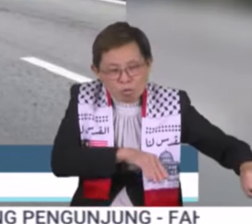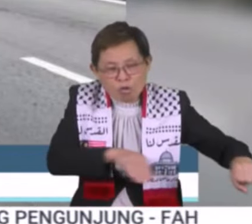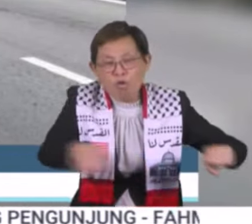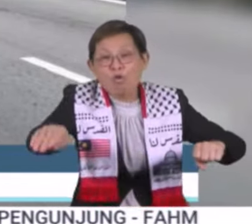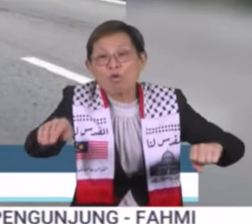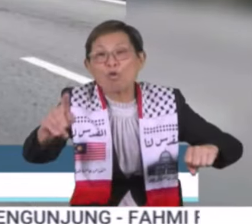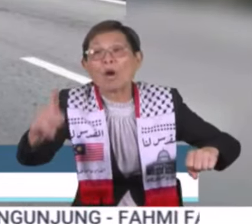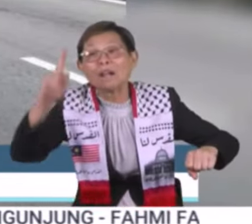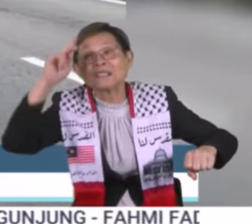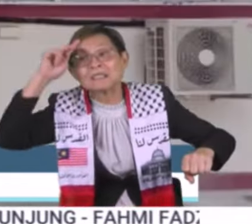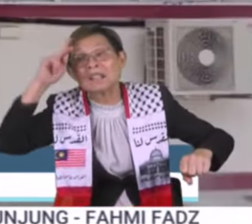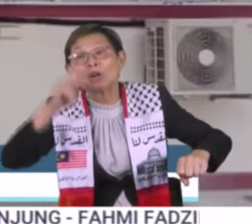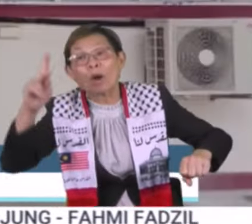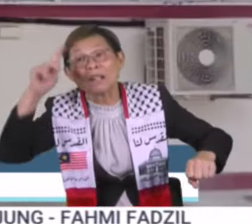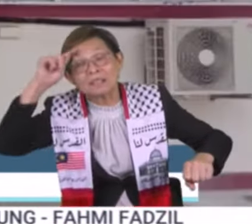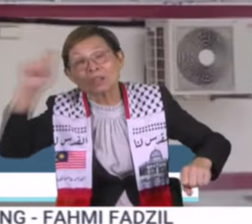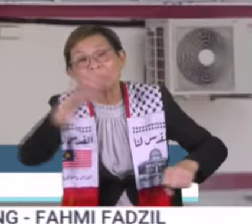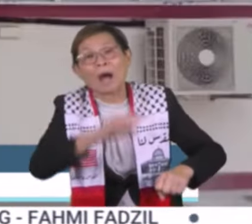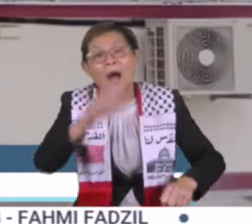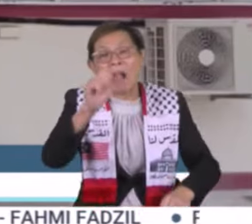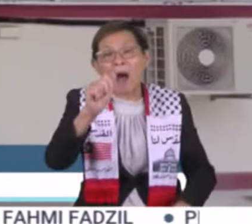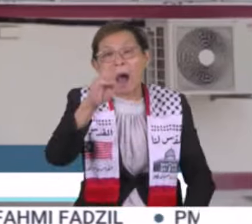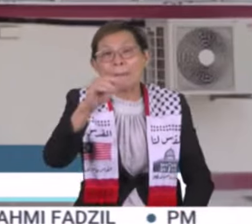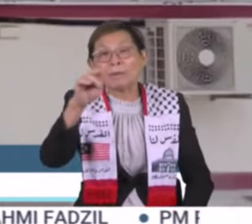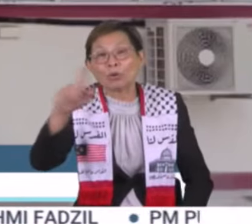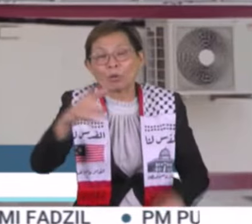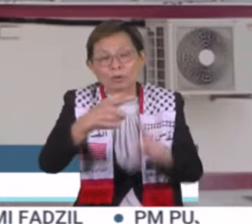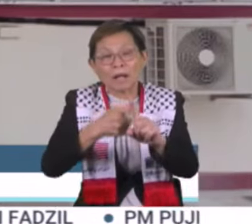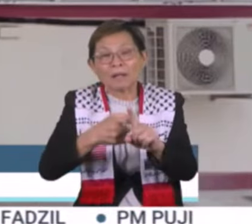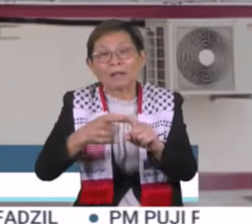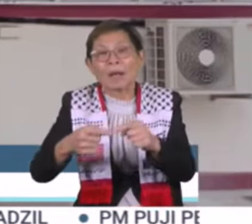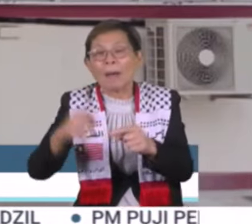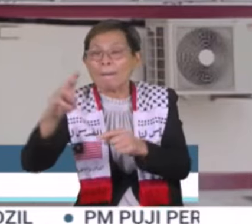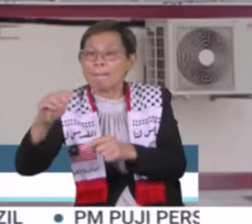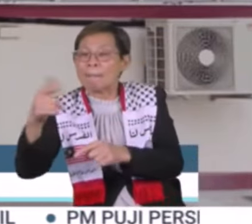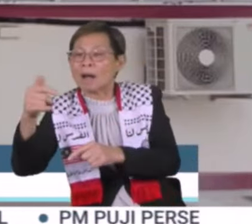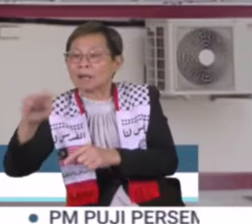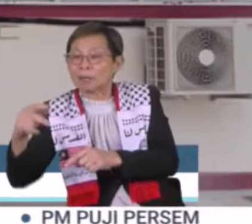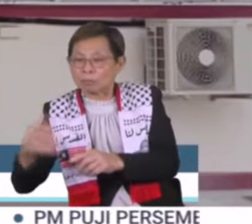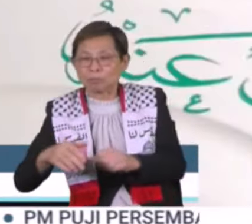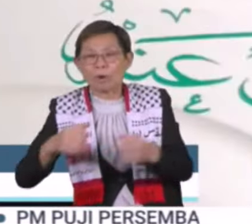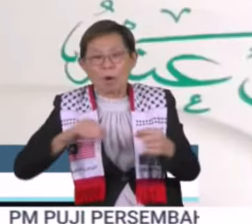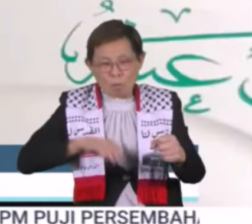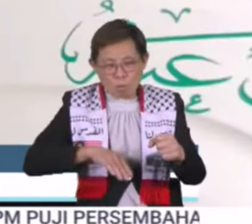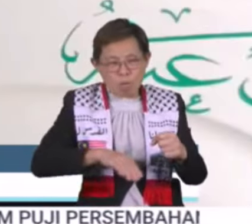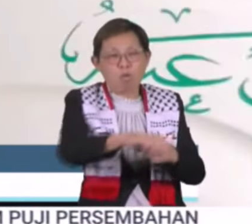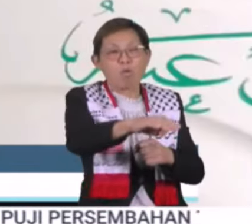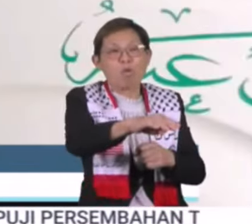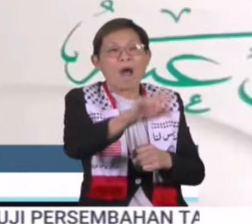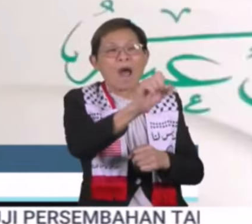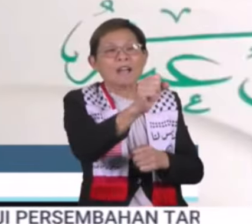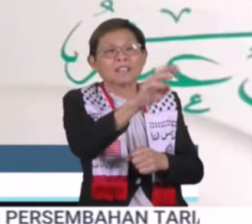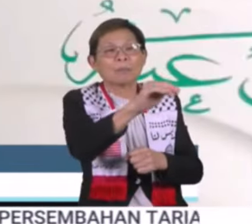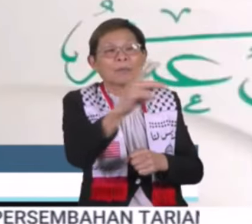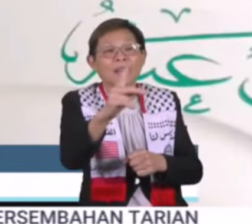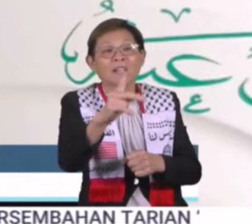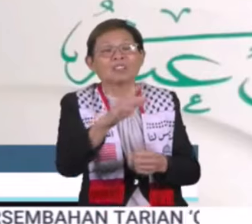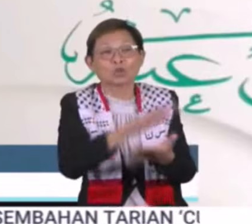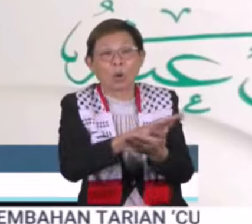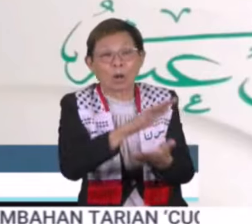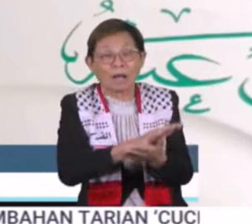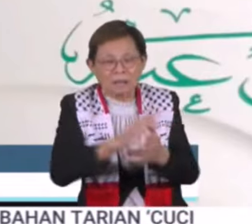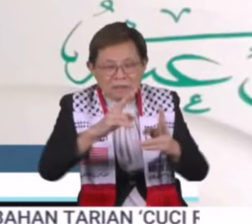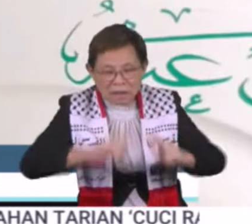ke Kuala Terengganu manakala Muhammad Amirul Ashraf dari arah Marang menghala ke SMK Sultan Sulaiman. Siasatan